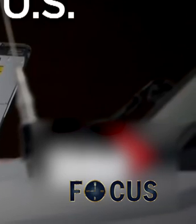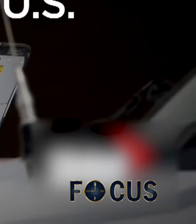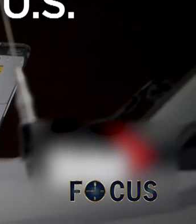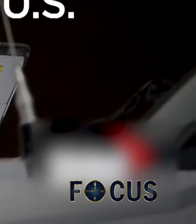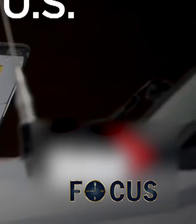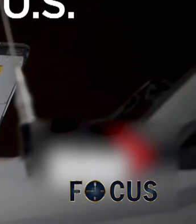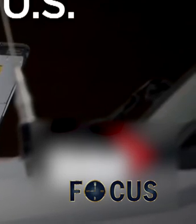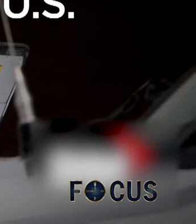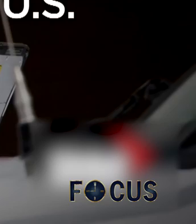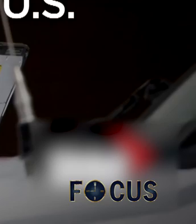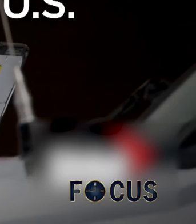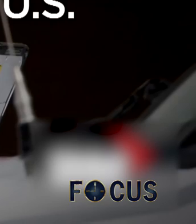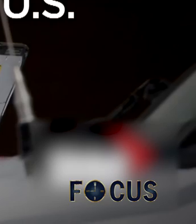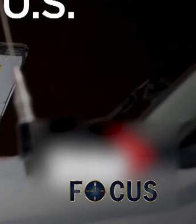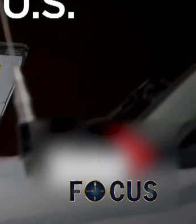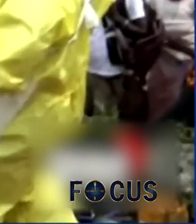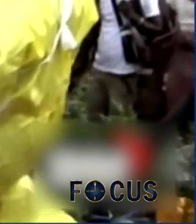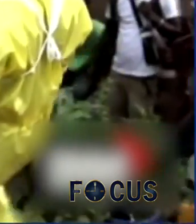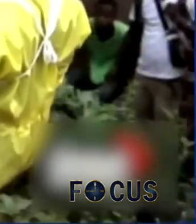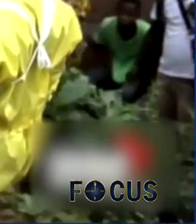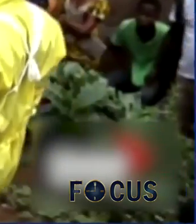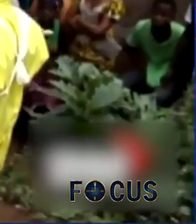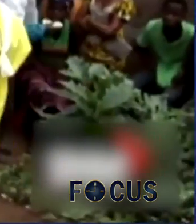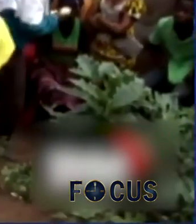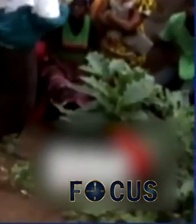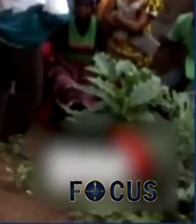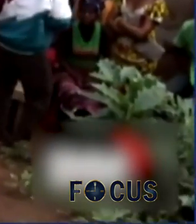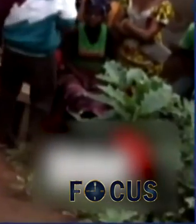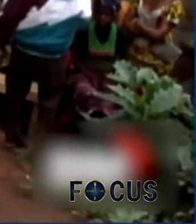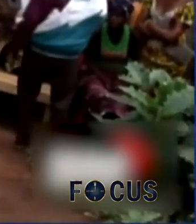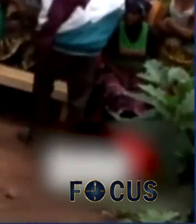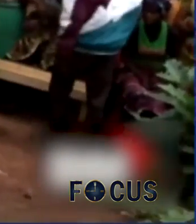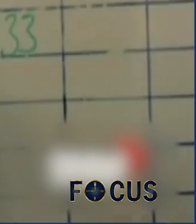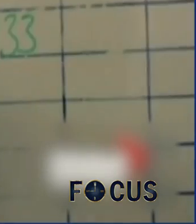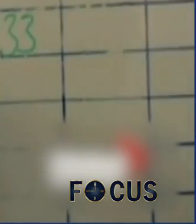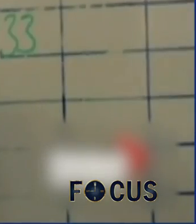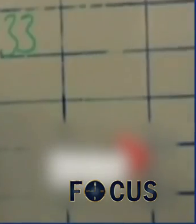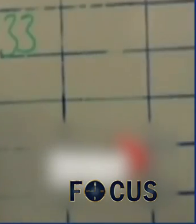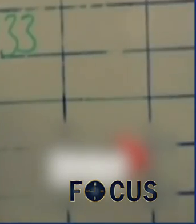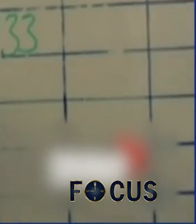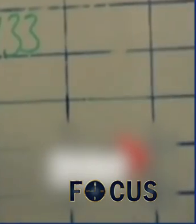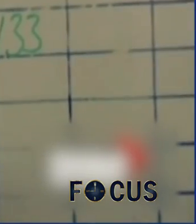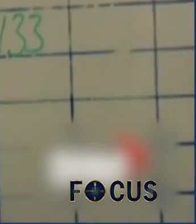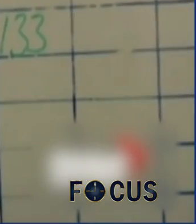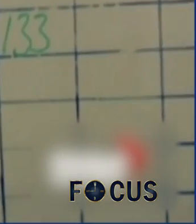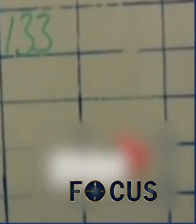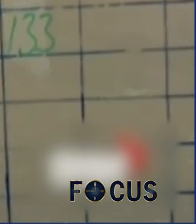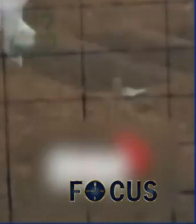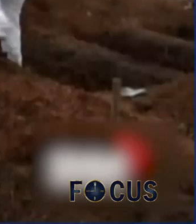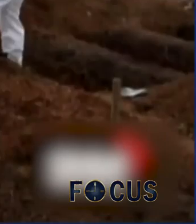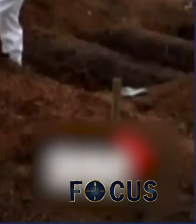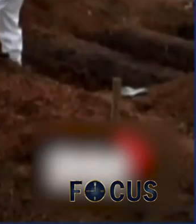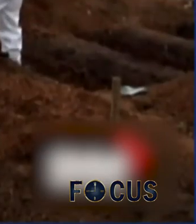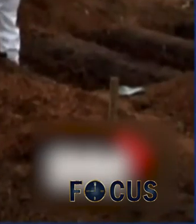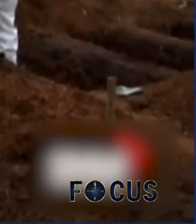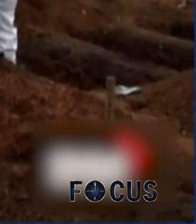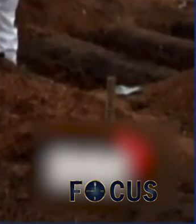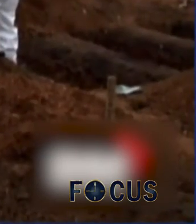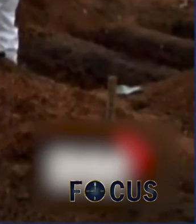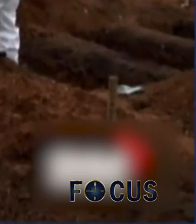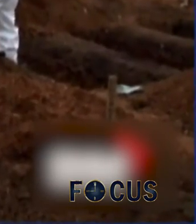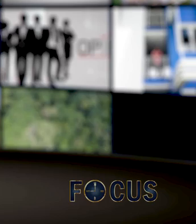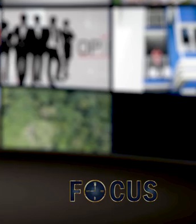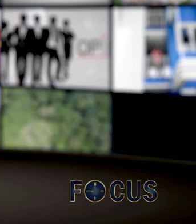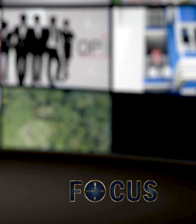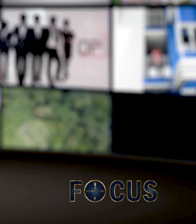waarschuwen dat zij die zich aan deze zaken schuldig maken, hiermee hun eigen gezondheid, dat van anderen en die van de hele bevolking op het